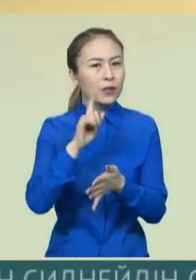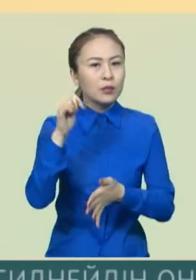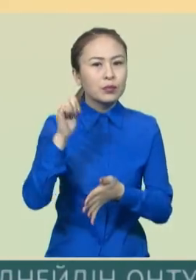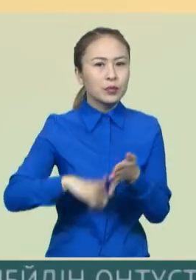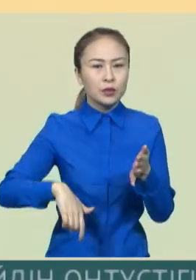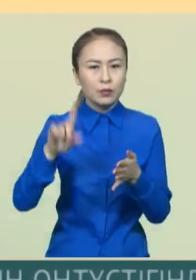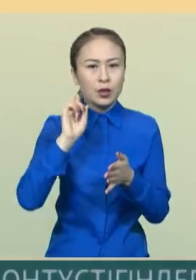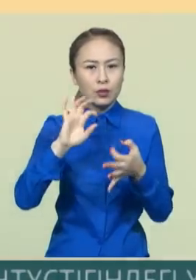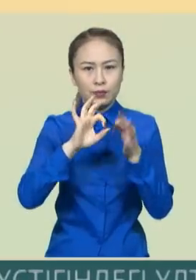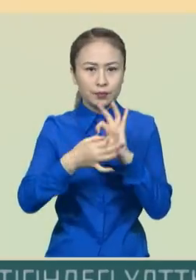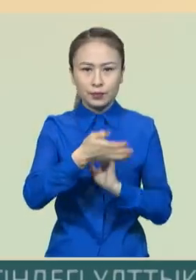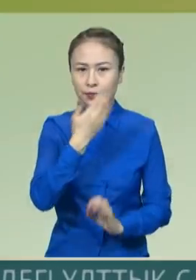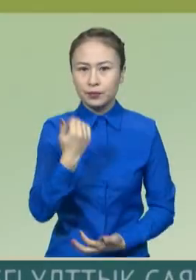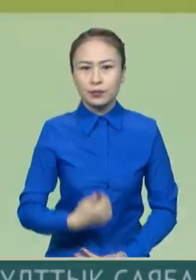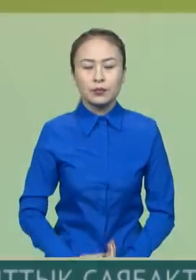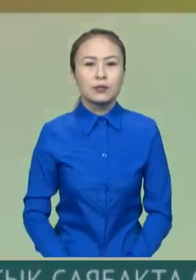себебі анықталған жоқ.